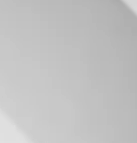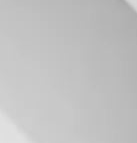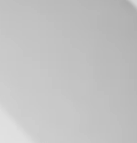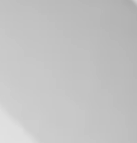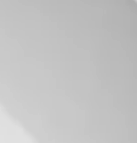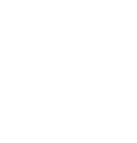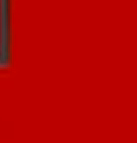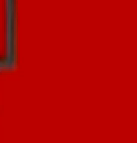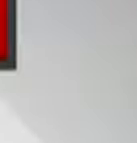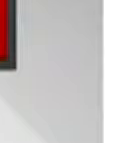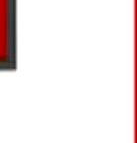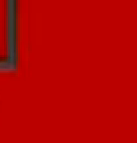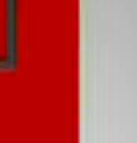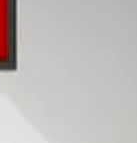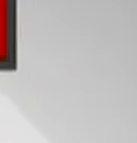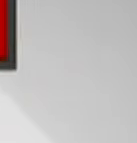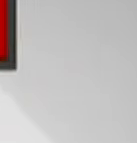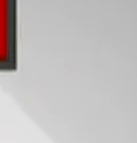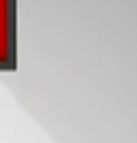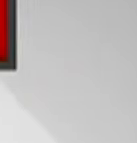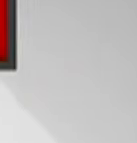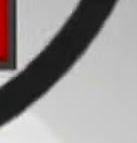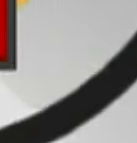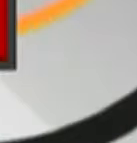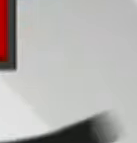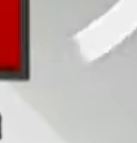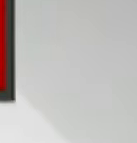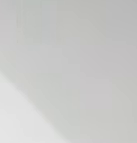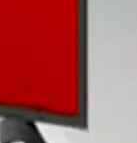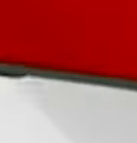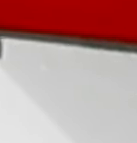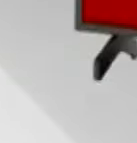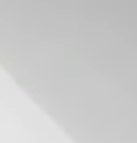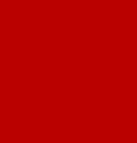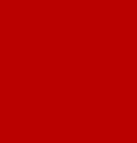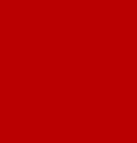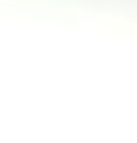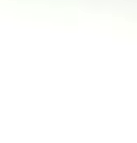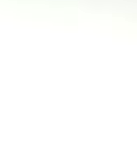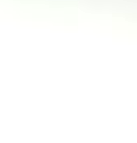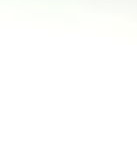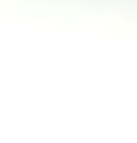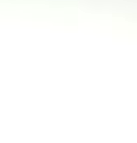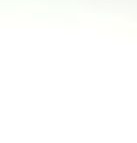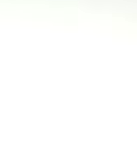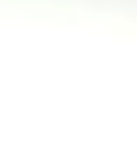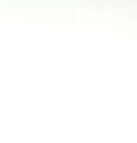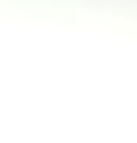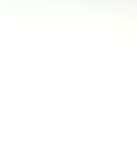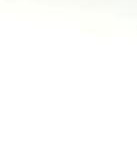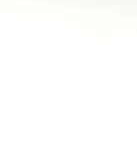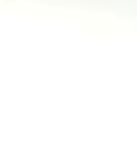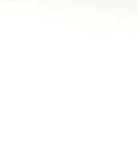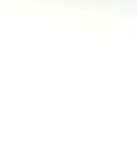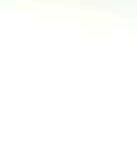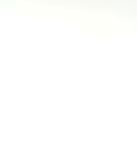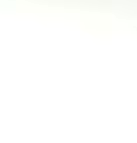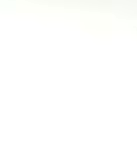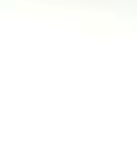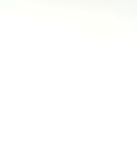*811*758#. Do you have a new story to share with KBC? Get in touch swiftly on email